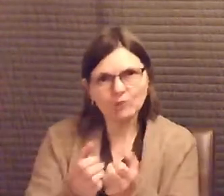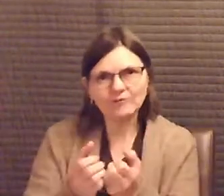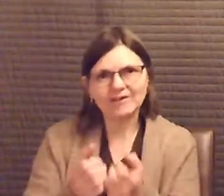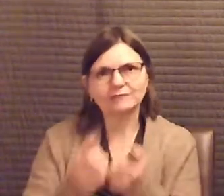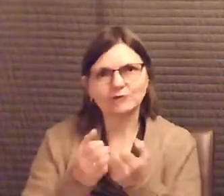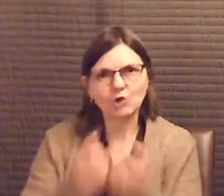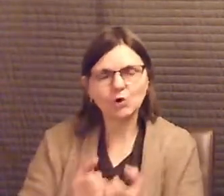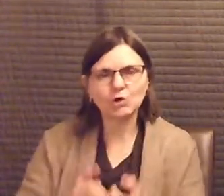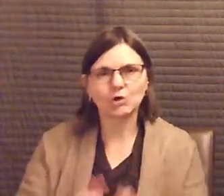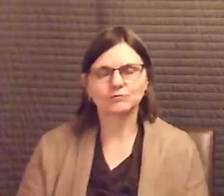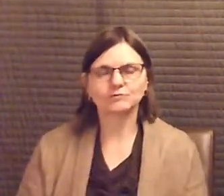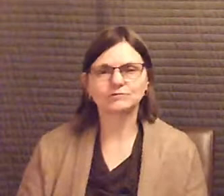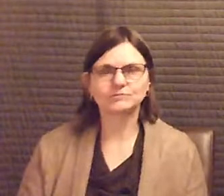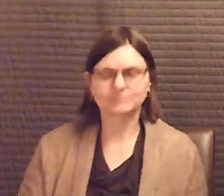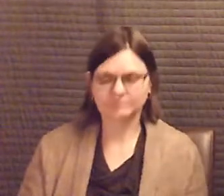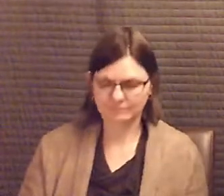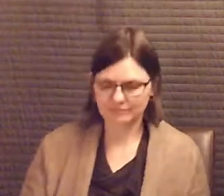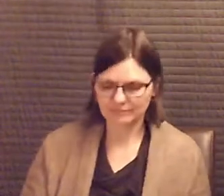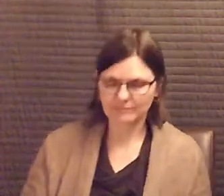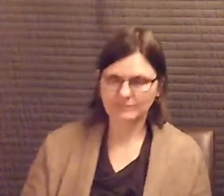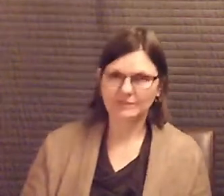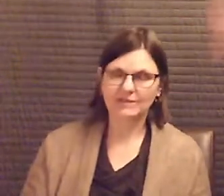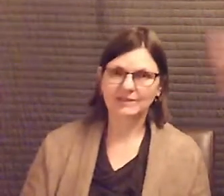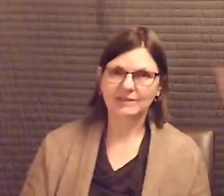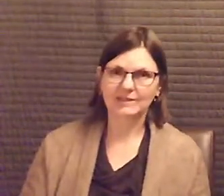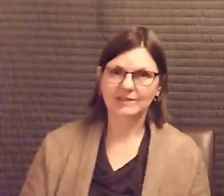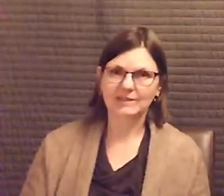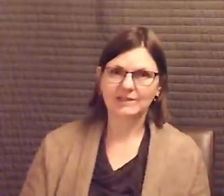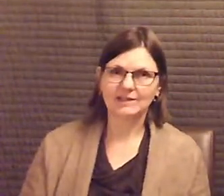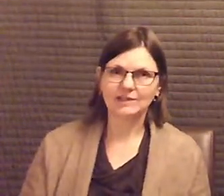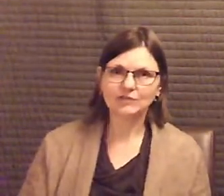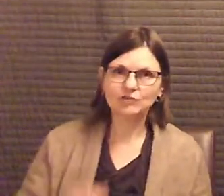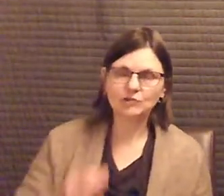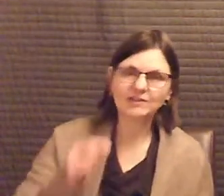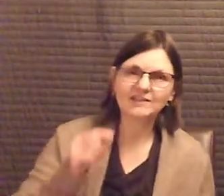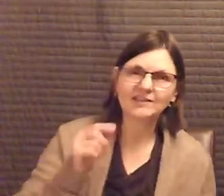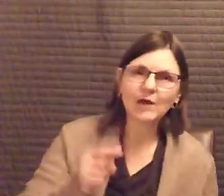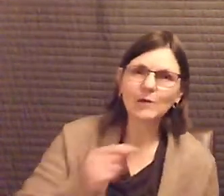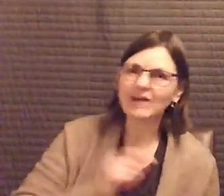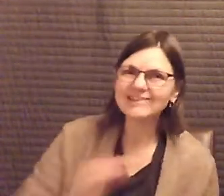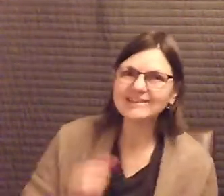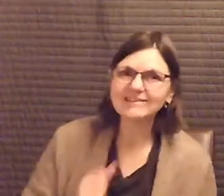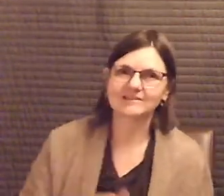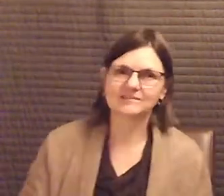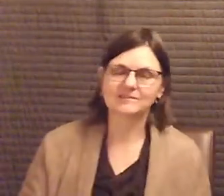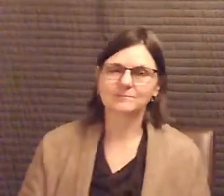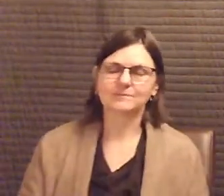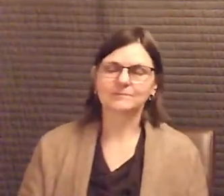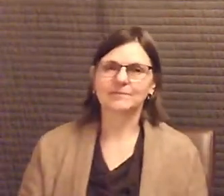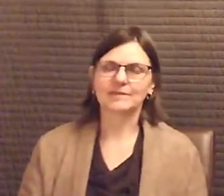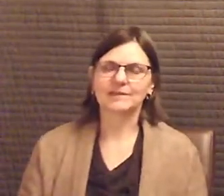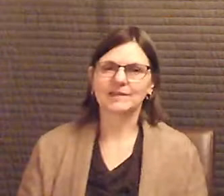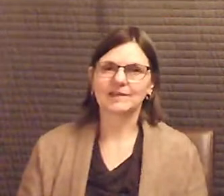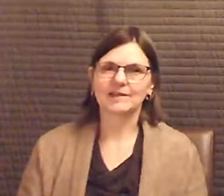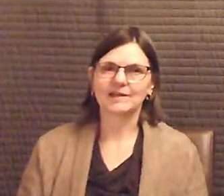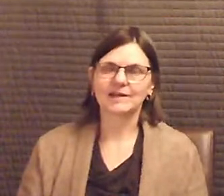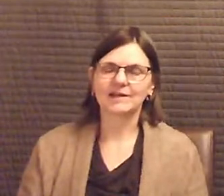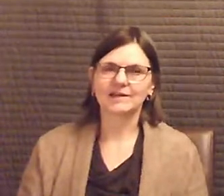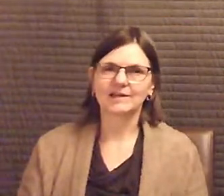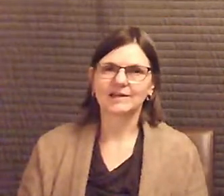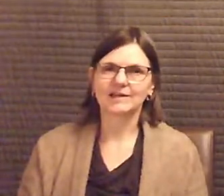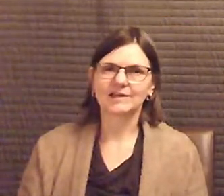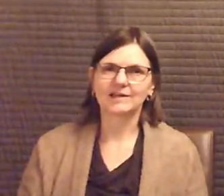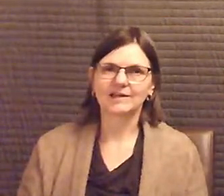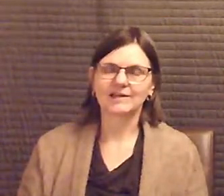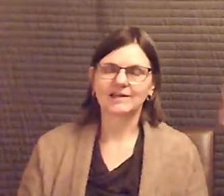bom werk van ongeloof us your kids na een yoga je zorg het in jouw hart niet in zo'n mail over dit pad